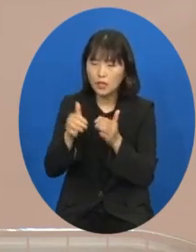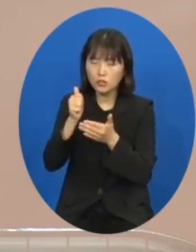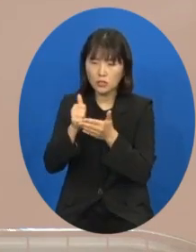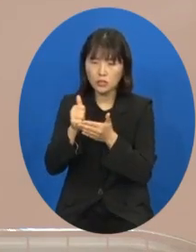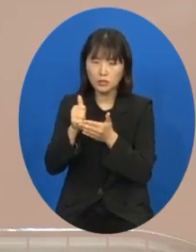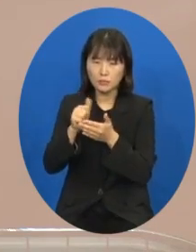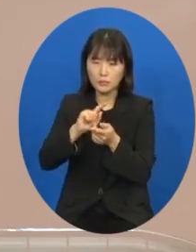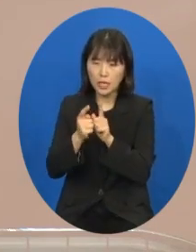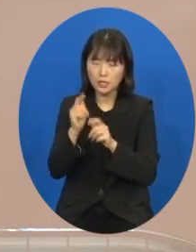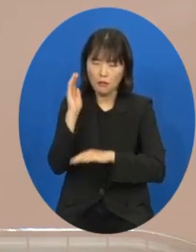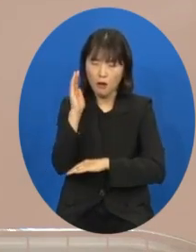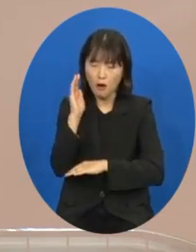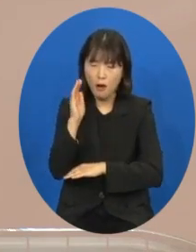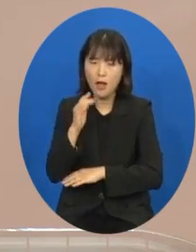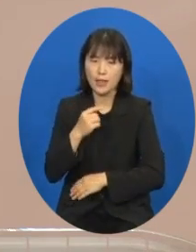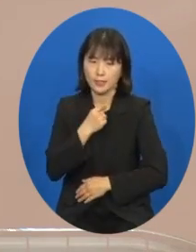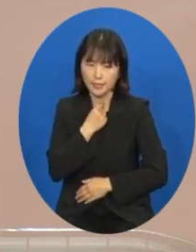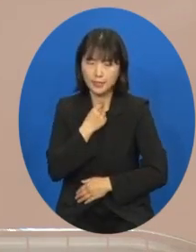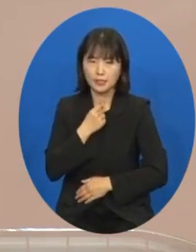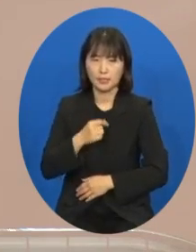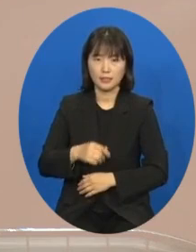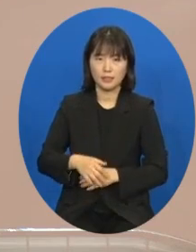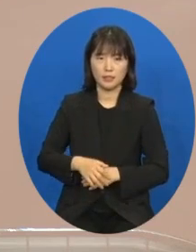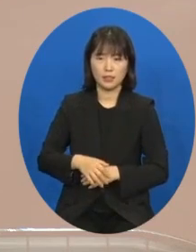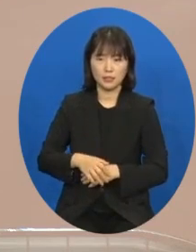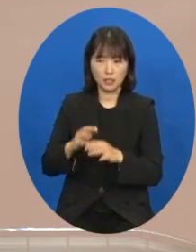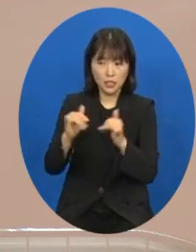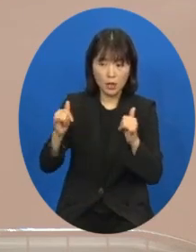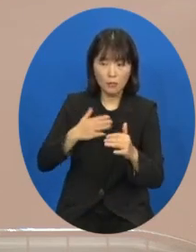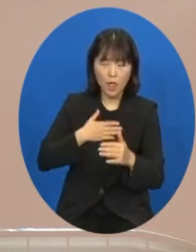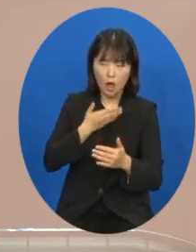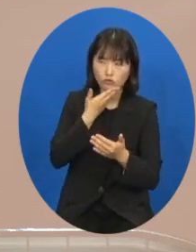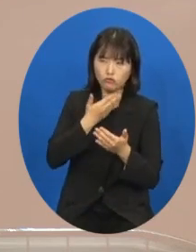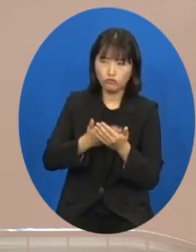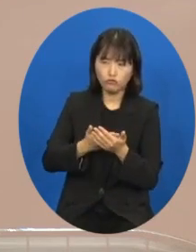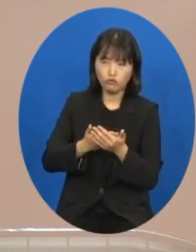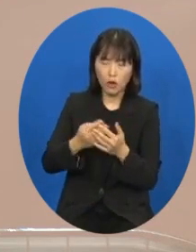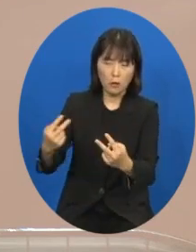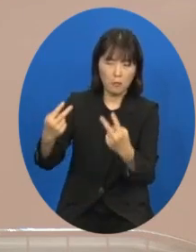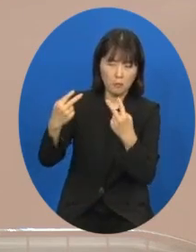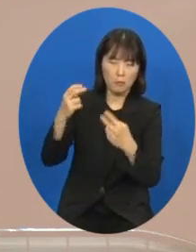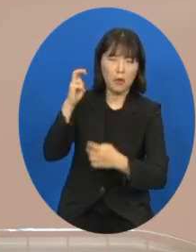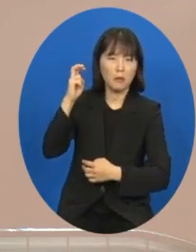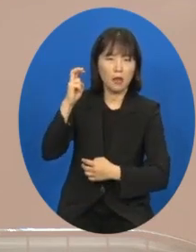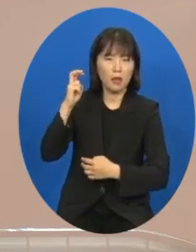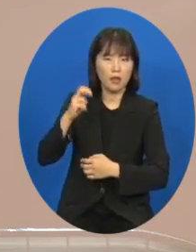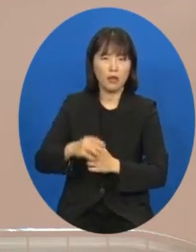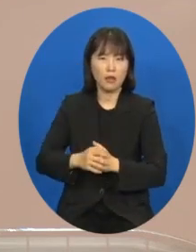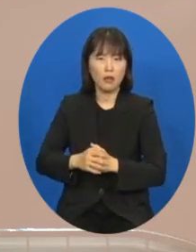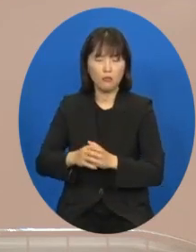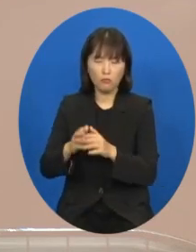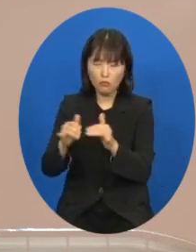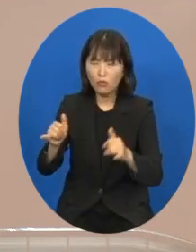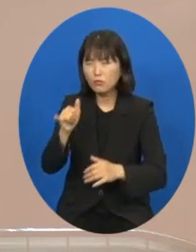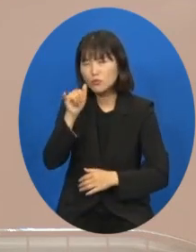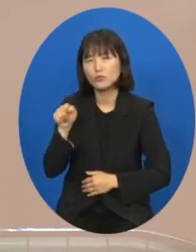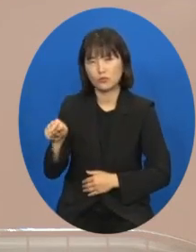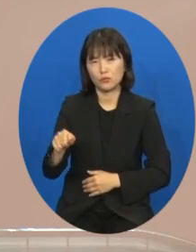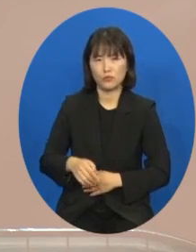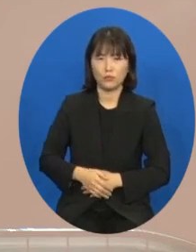말씀을 전해야지. 그러면 사람들이 나를 귀하게 여기지 않을까. 이런 사람들이 있더라는